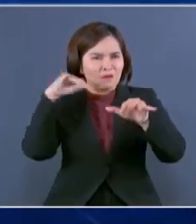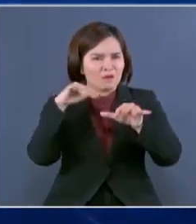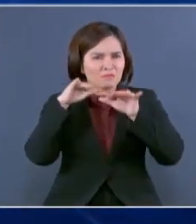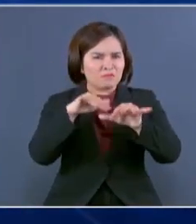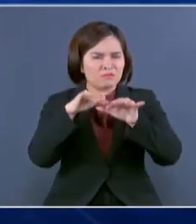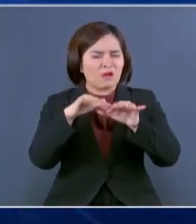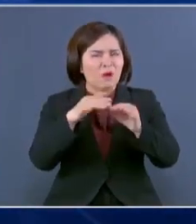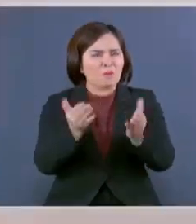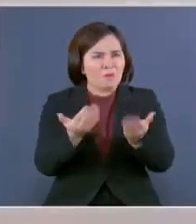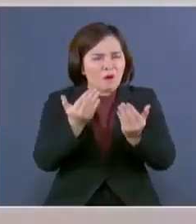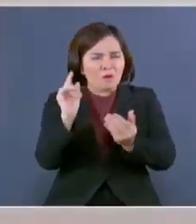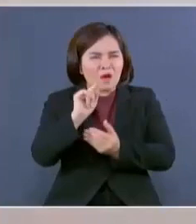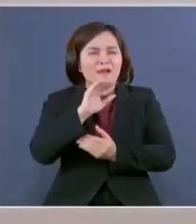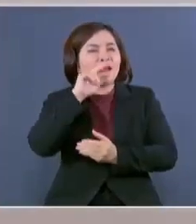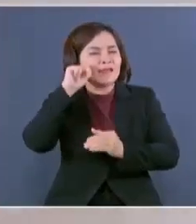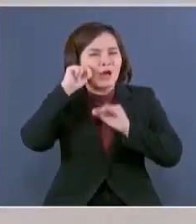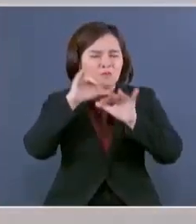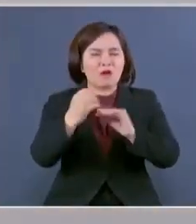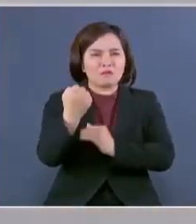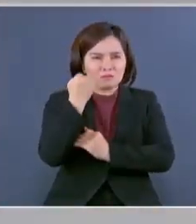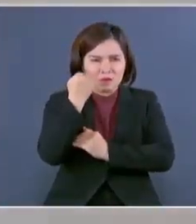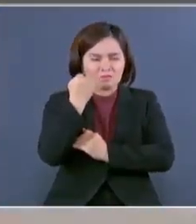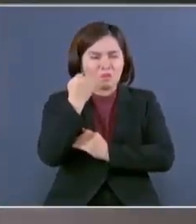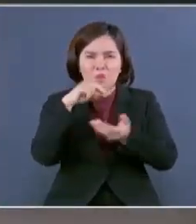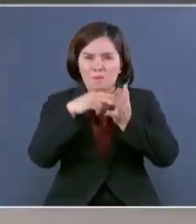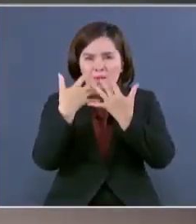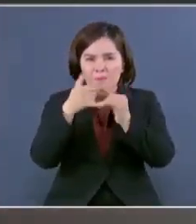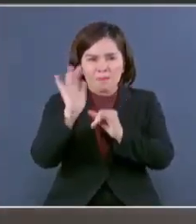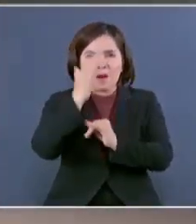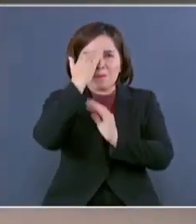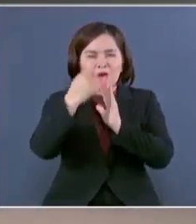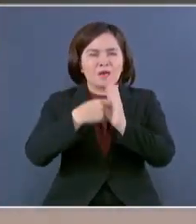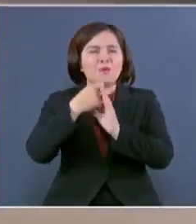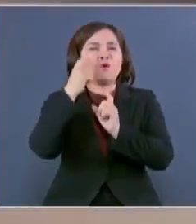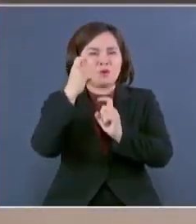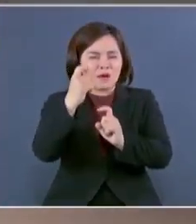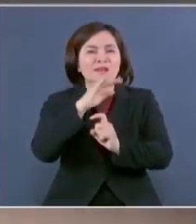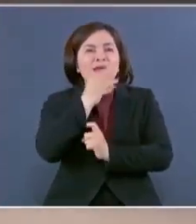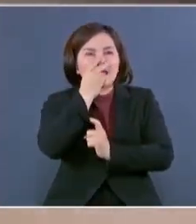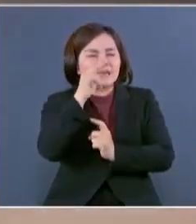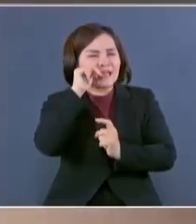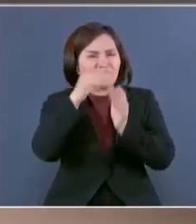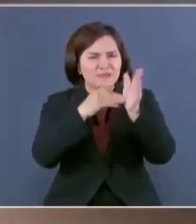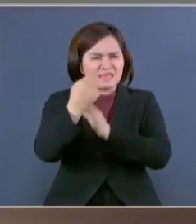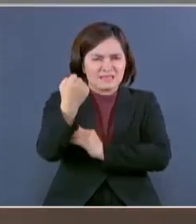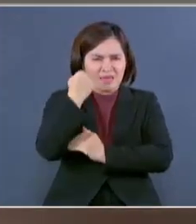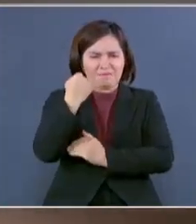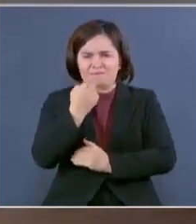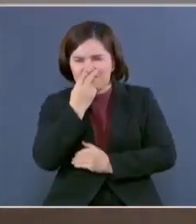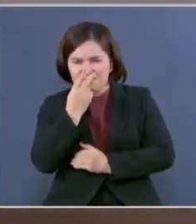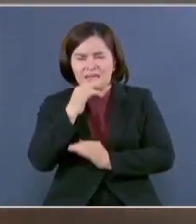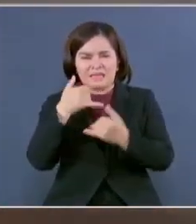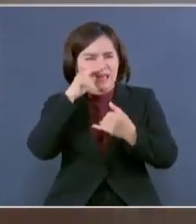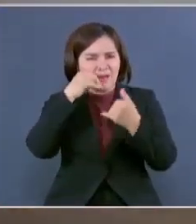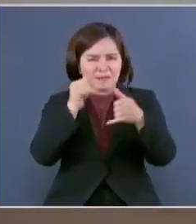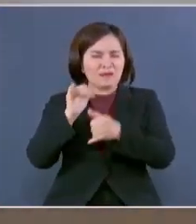พบว่าน้ำมันแรงแม้ว่าจะไม่ลึกแบบนี้ก็อันตรายได้หรือถ้าไปเจอน้ำสีขุ่นผิดปกติไม่ควรให้บุ